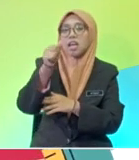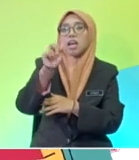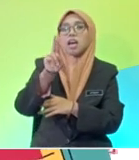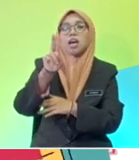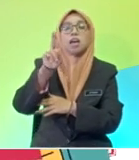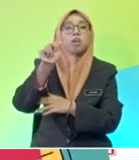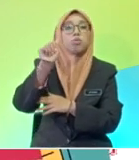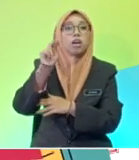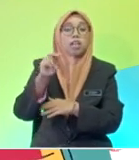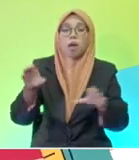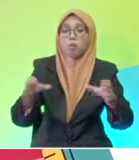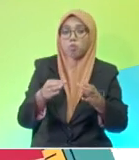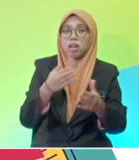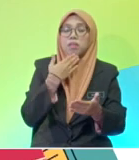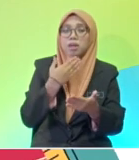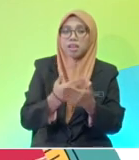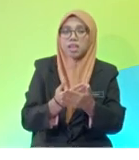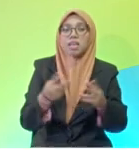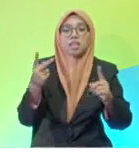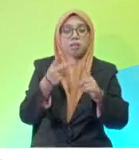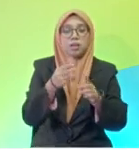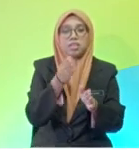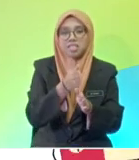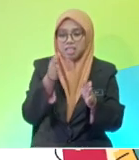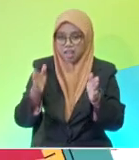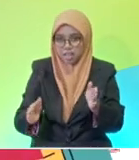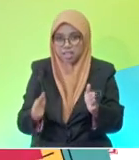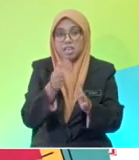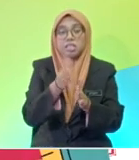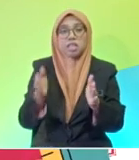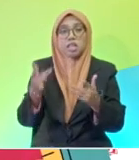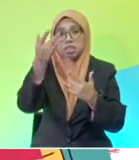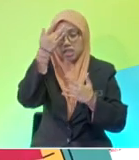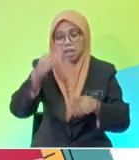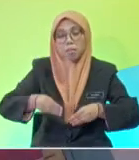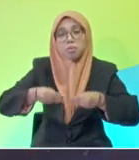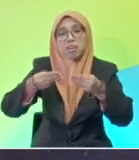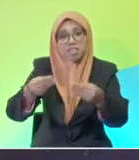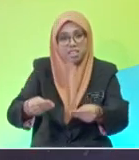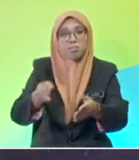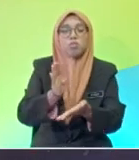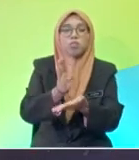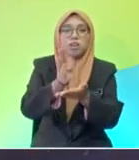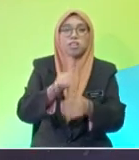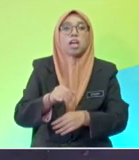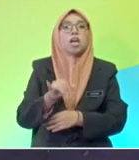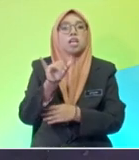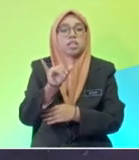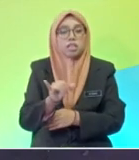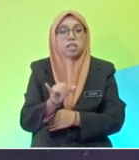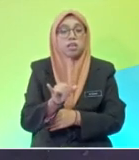Jiran Jiran sakit ulur kan bantuan sakit kita dengar tiba-tiba